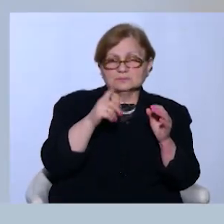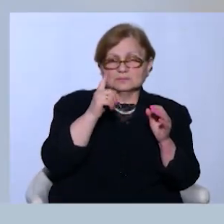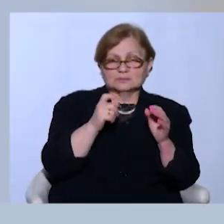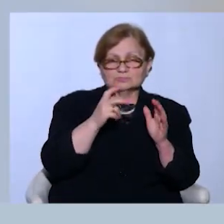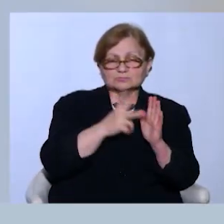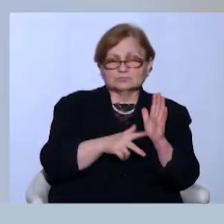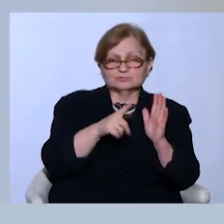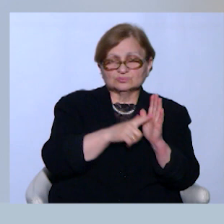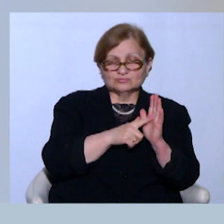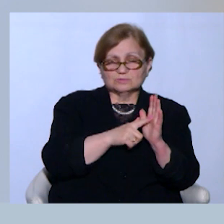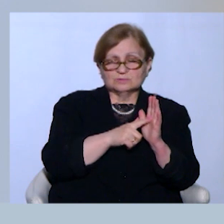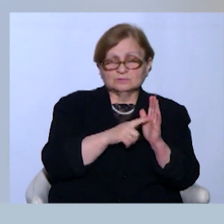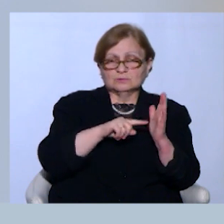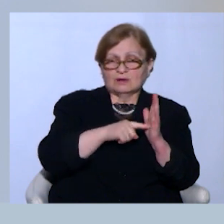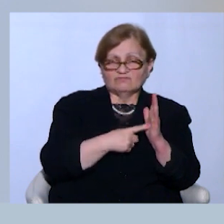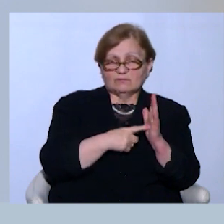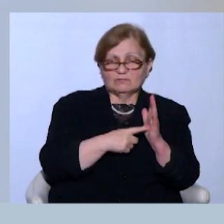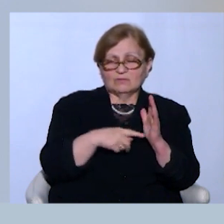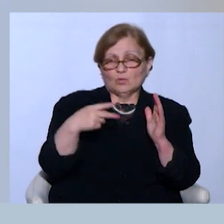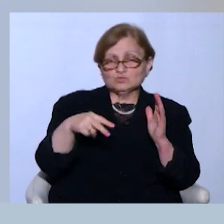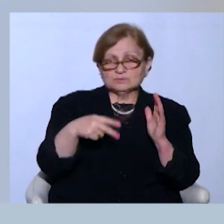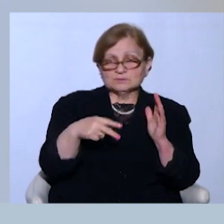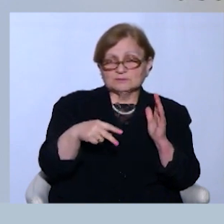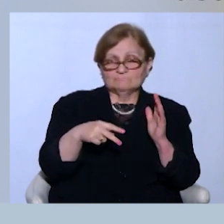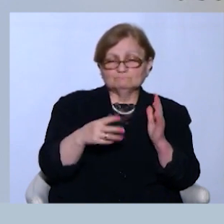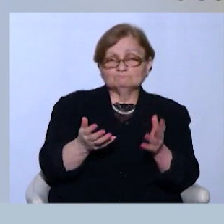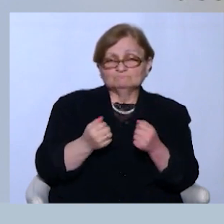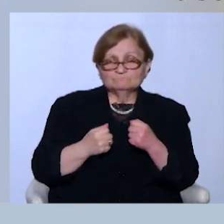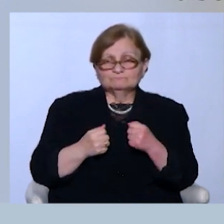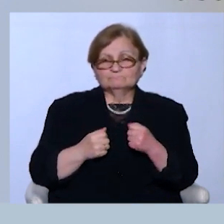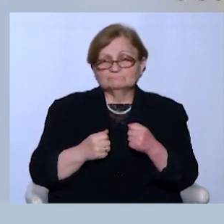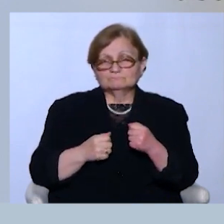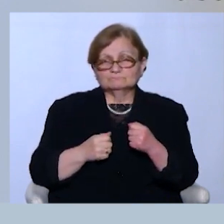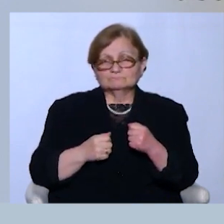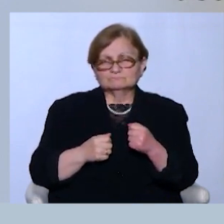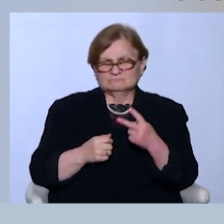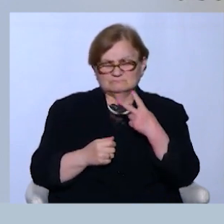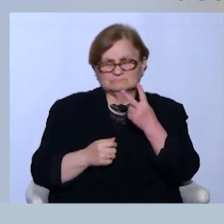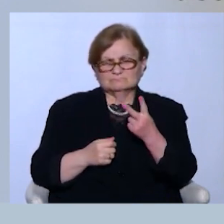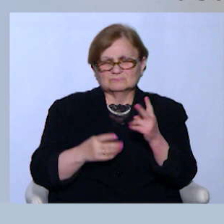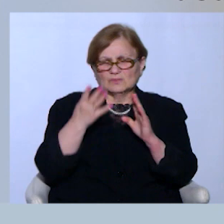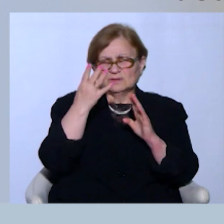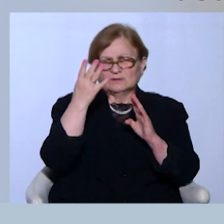2187. მაშასადმე გამავრალოთ 20-ზე და მივიღებთ აი ასეთ რაოდენობას